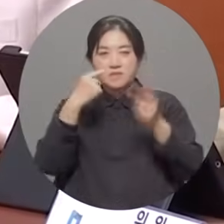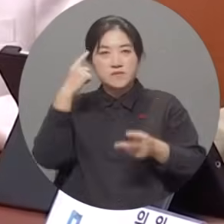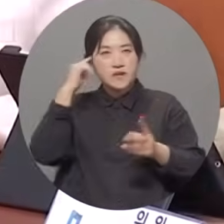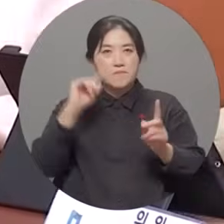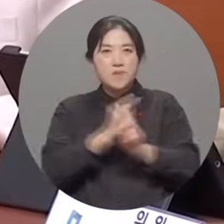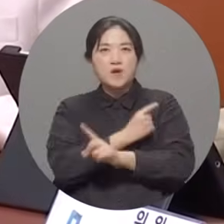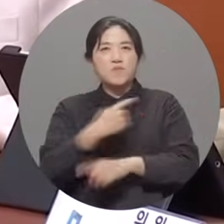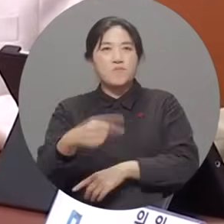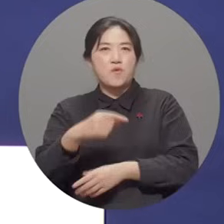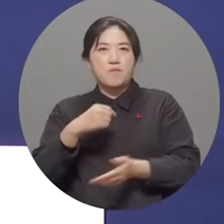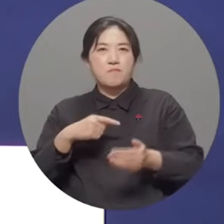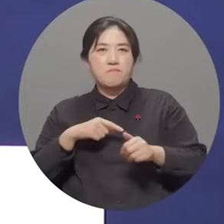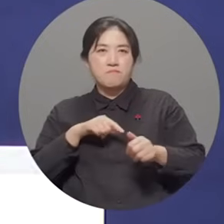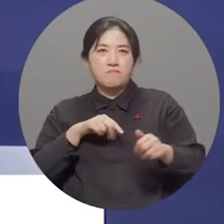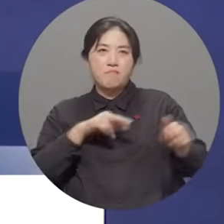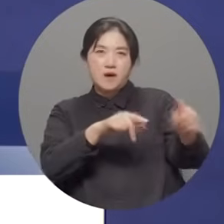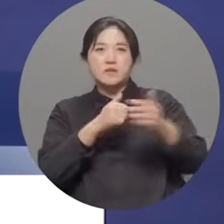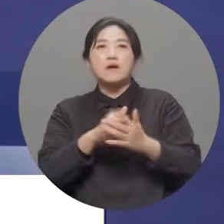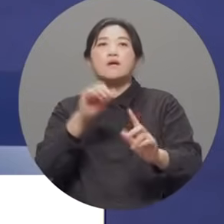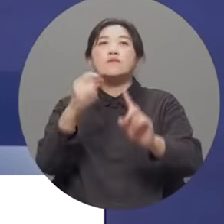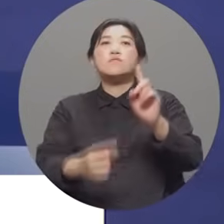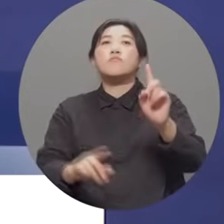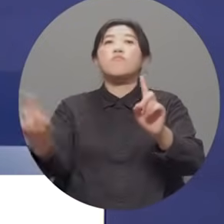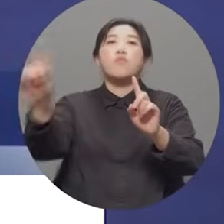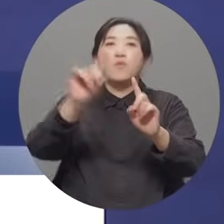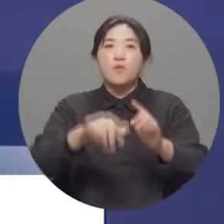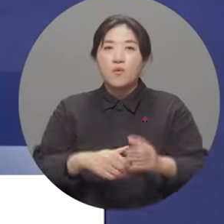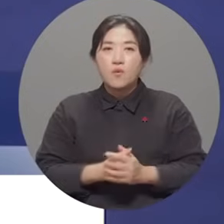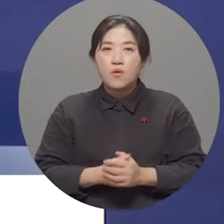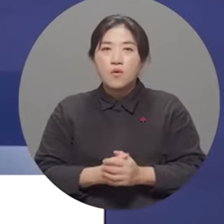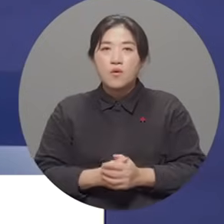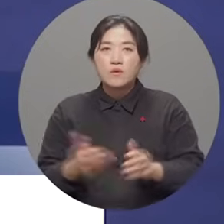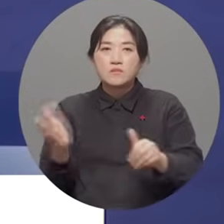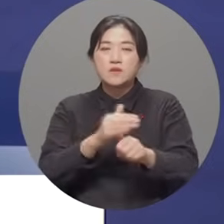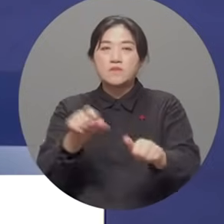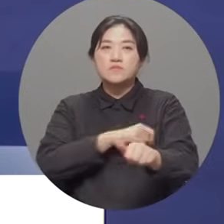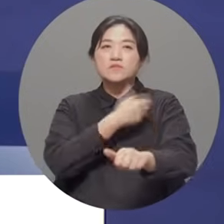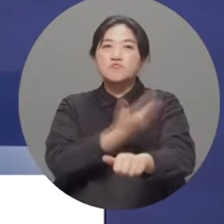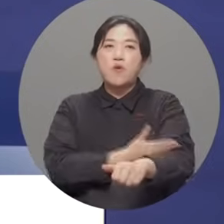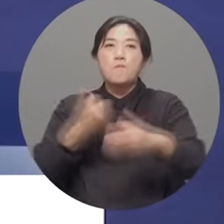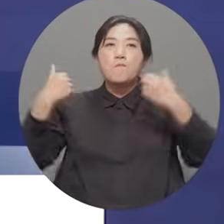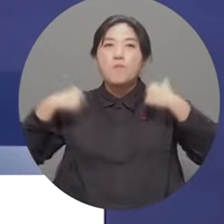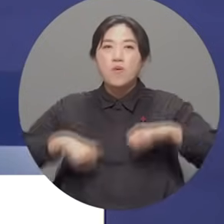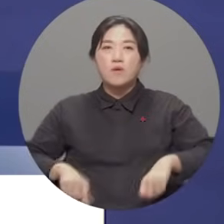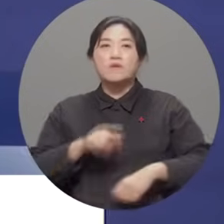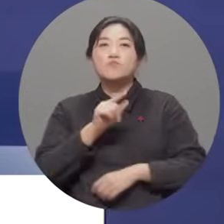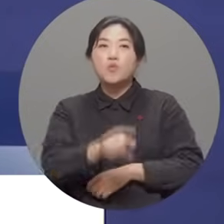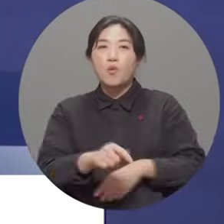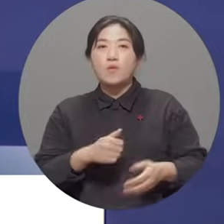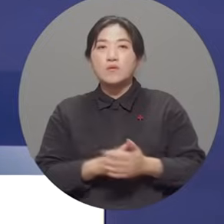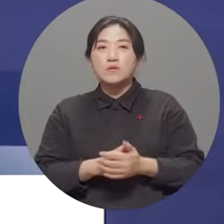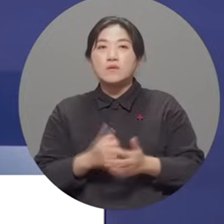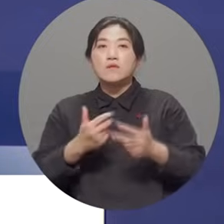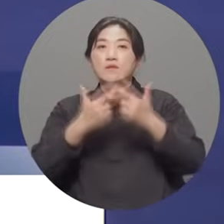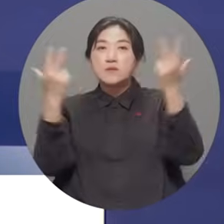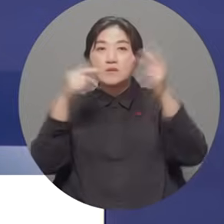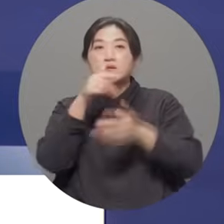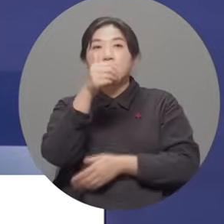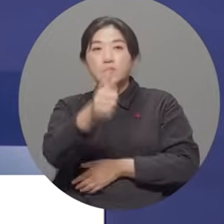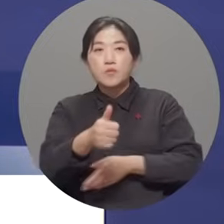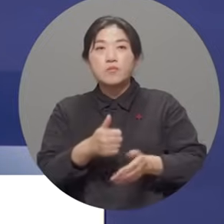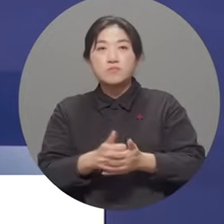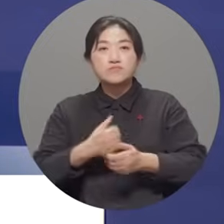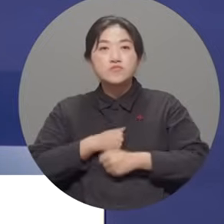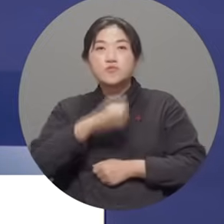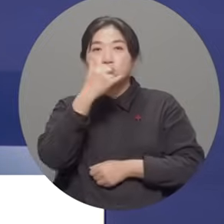추궁도 나왔습니다. 1호가 뭐였습니까? 불체포 특권을 포기하겠다였습니까? 우리 이재명